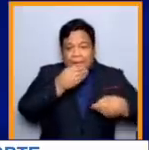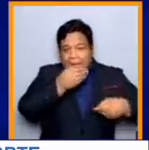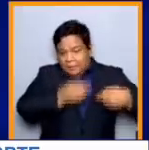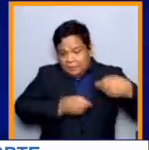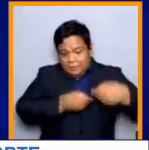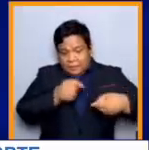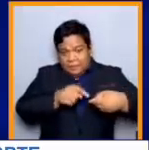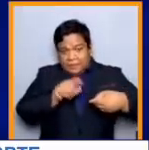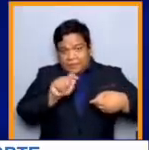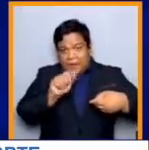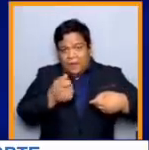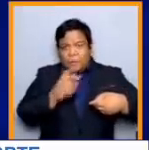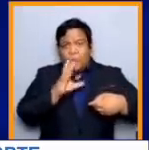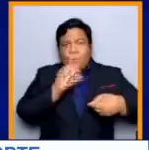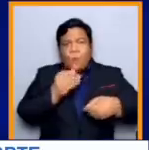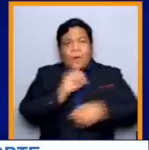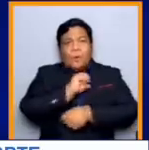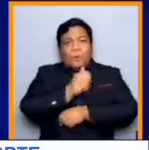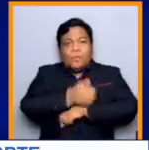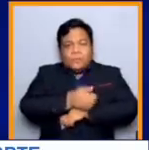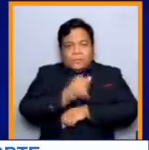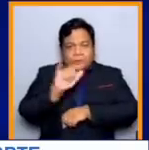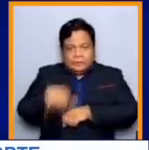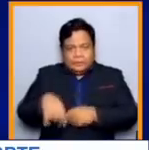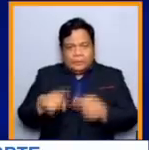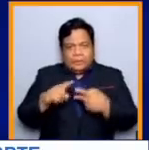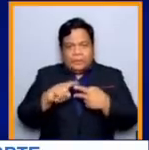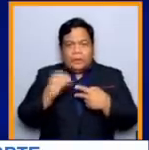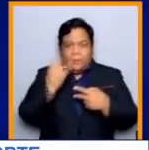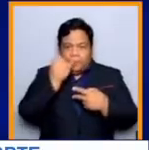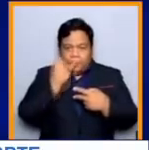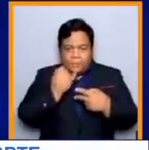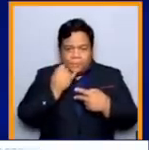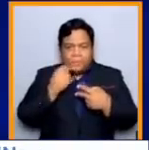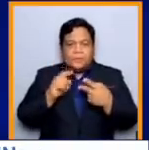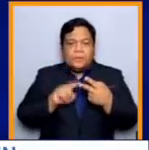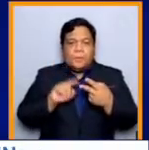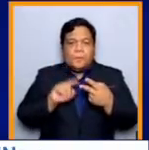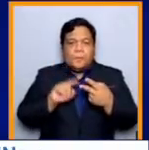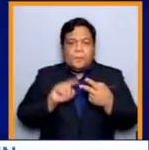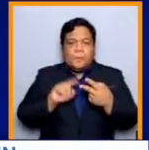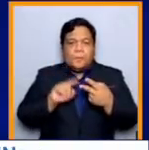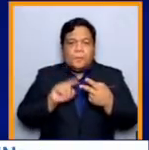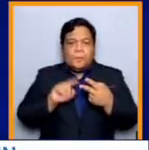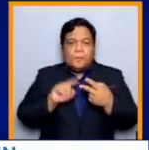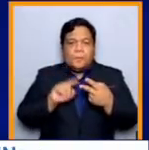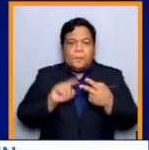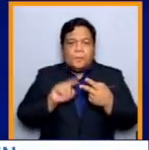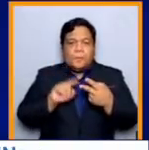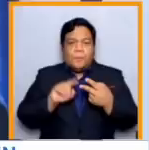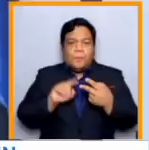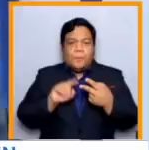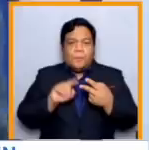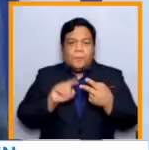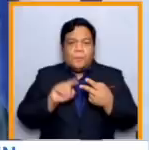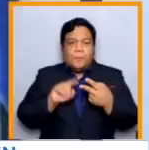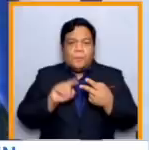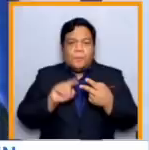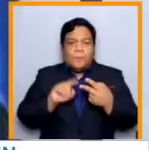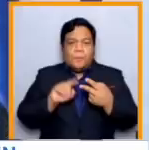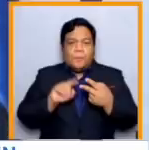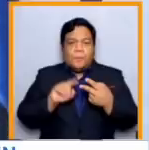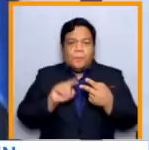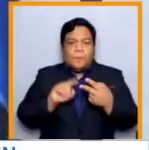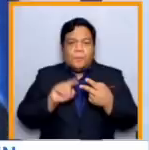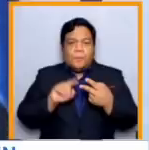First Lady Imelda Marcos at Presidential Candidate Bongbong Marcos. Gayun din, na iba pang tagapagmana ng yumaong Pangulo. Sinabi rin ni